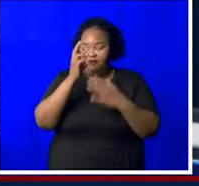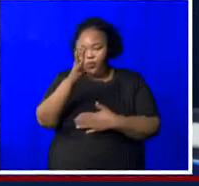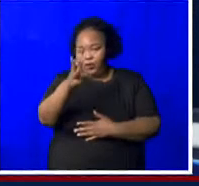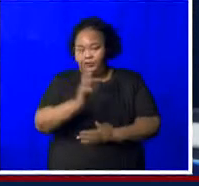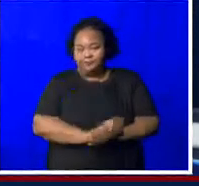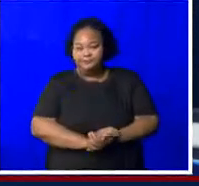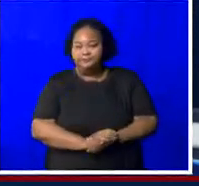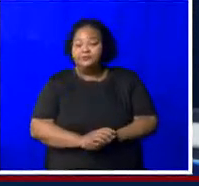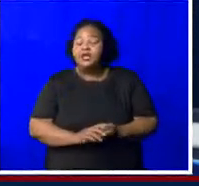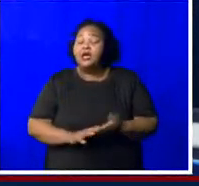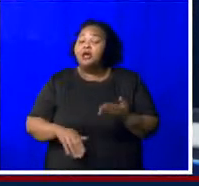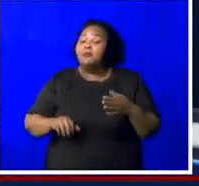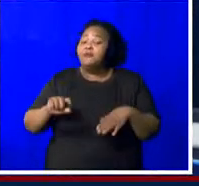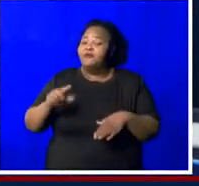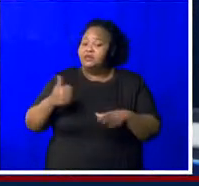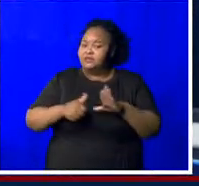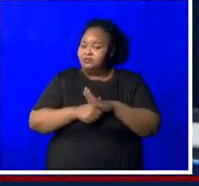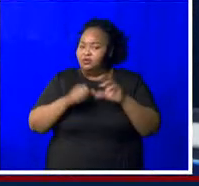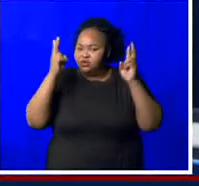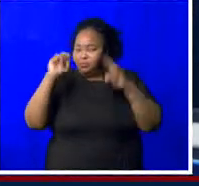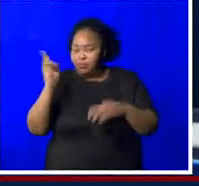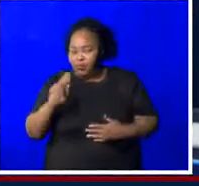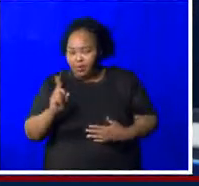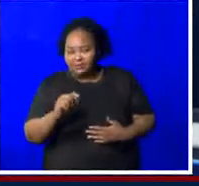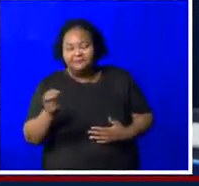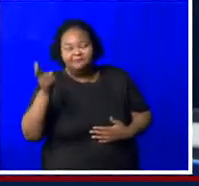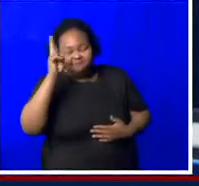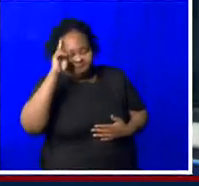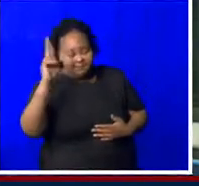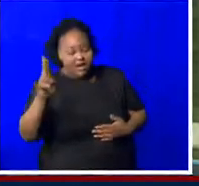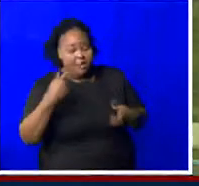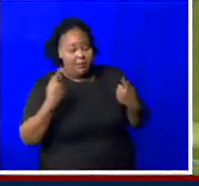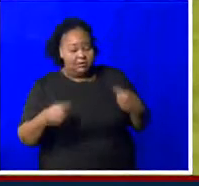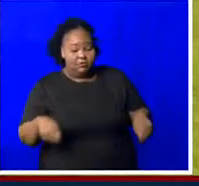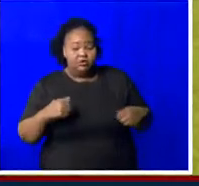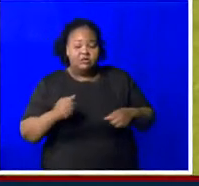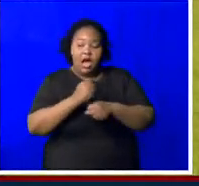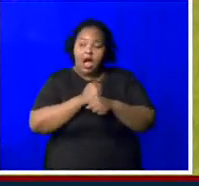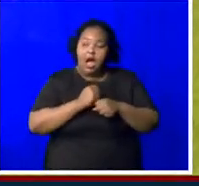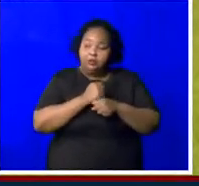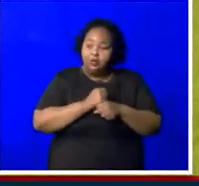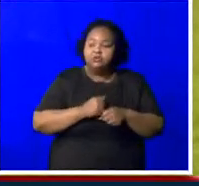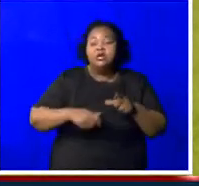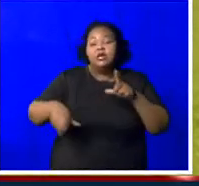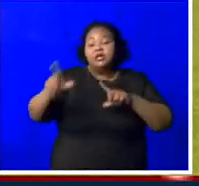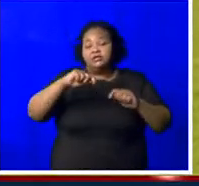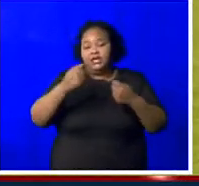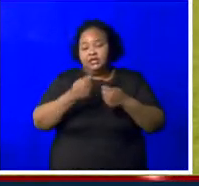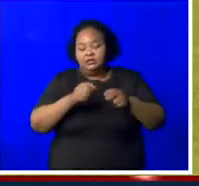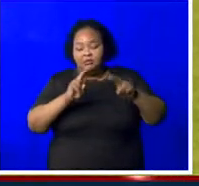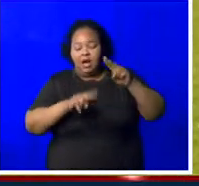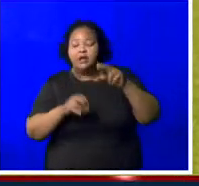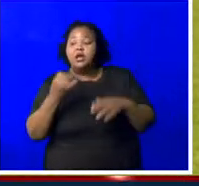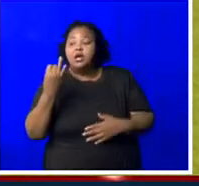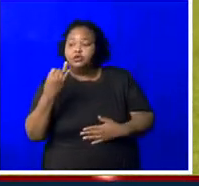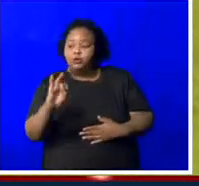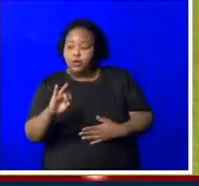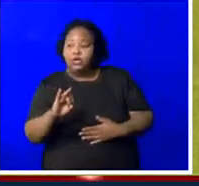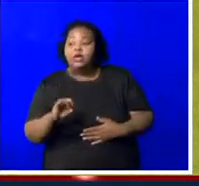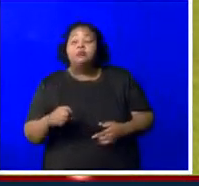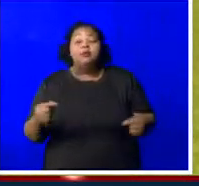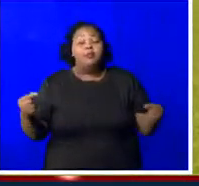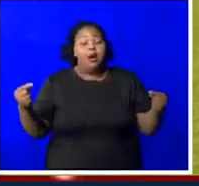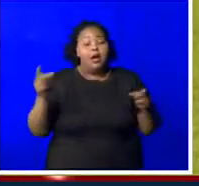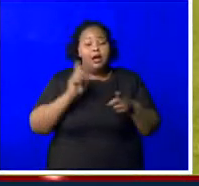Asivusele inkhosi, sivusele nakwemaswati emakhaya kanti bangakhathi nje kutemidlalo. Kufaka ekhathi imidlalo yema-under 20 lapho khona bekadlala nelikhethelo. Labo